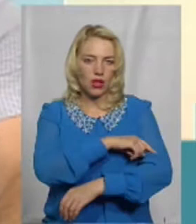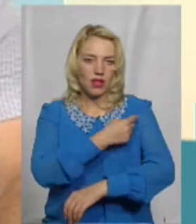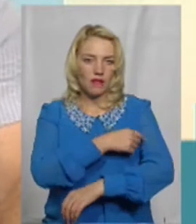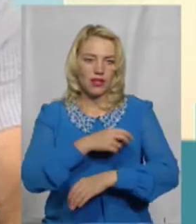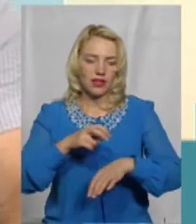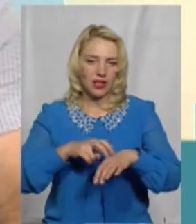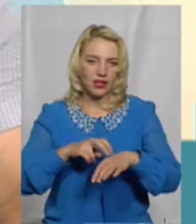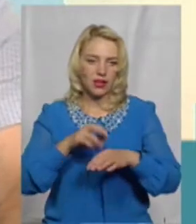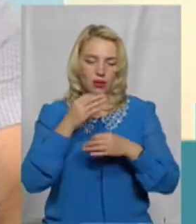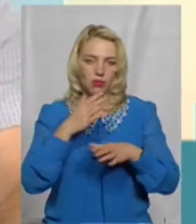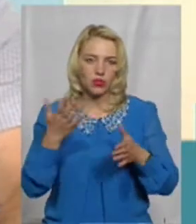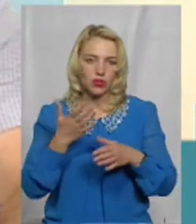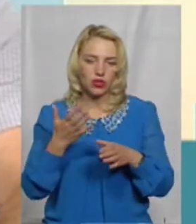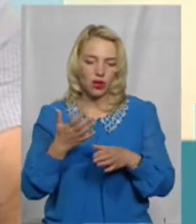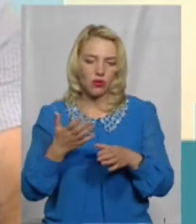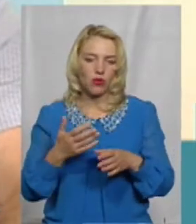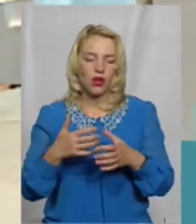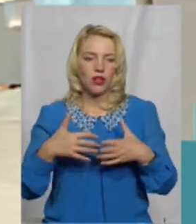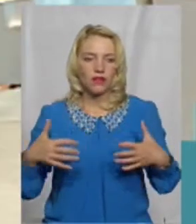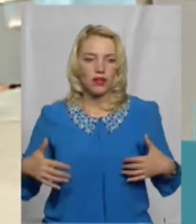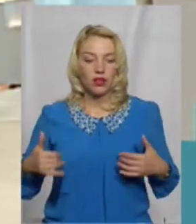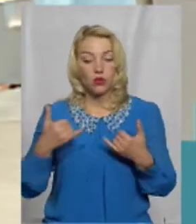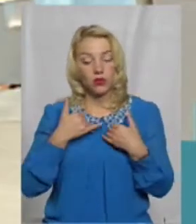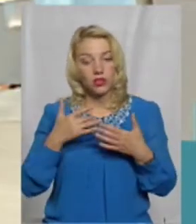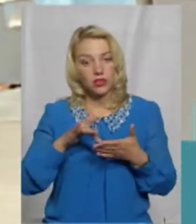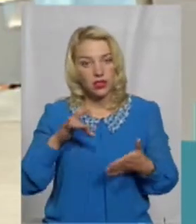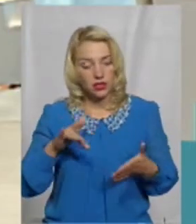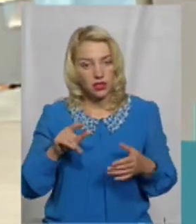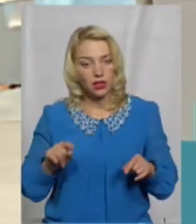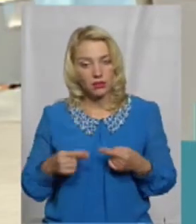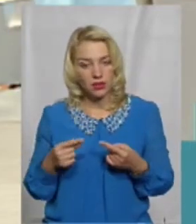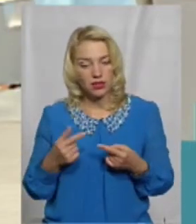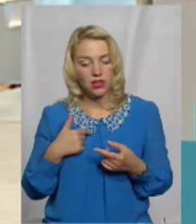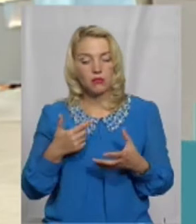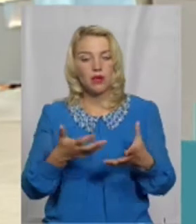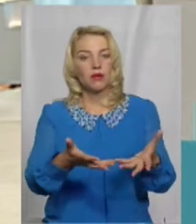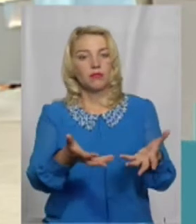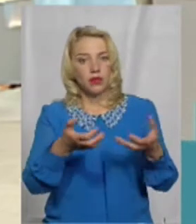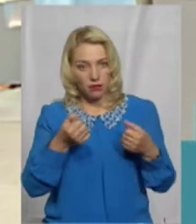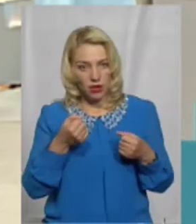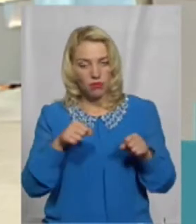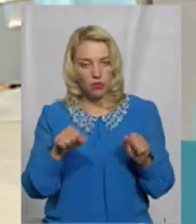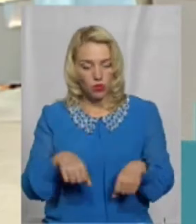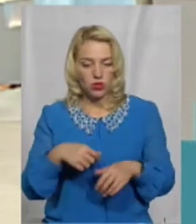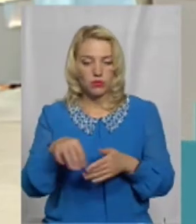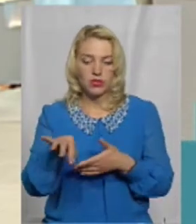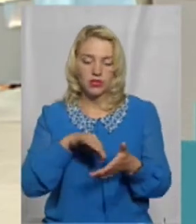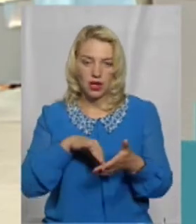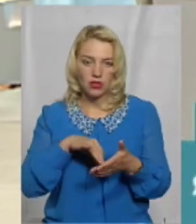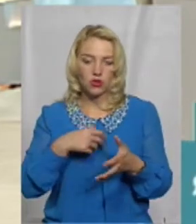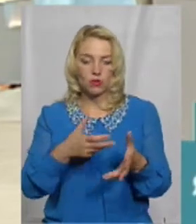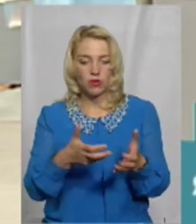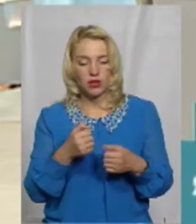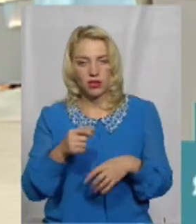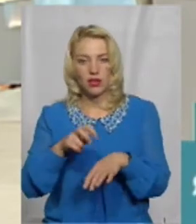будь-яку тварину. Це в нас центр, ми можемо приймати. Ми зразу тварину прийняли і зв'язуємося з лікарями нашими,